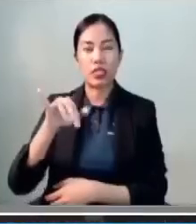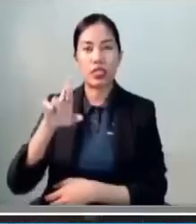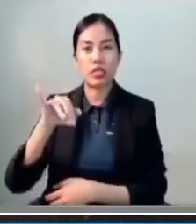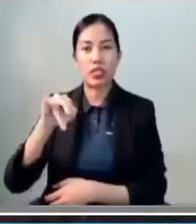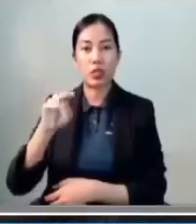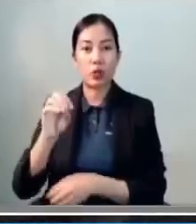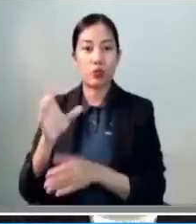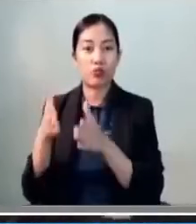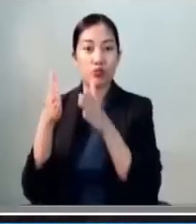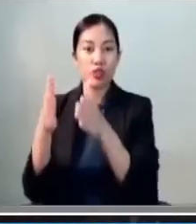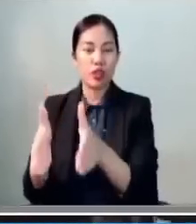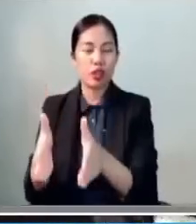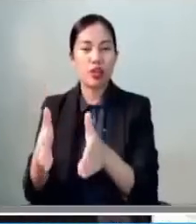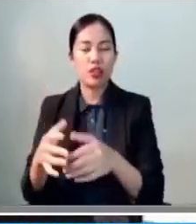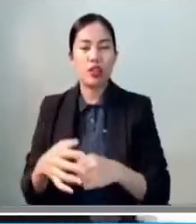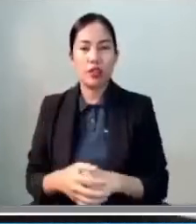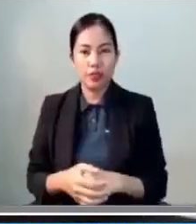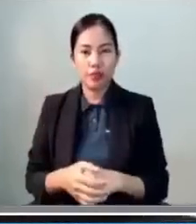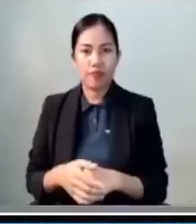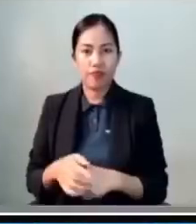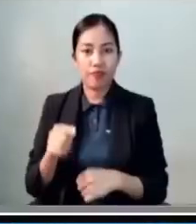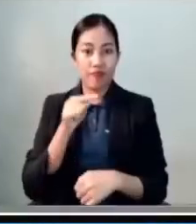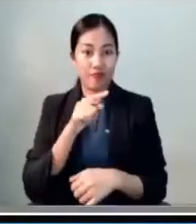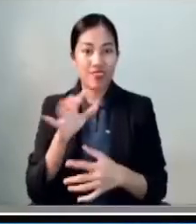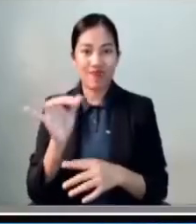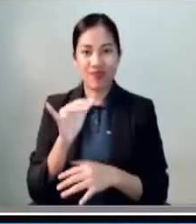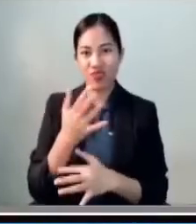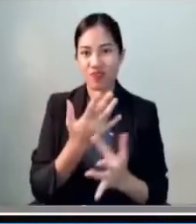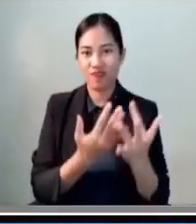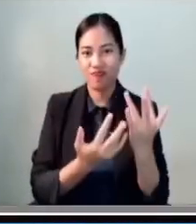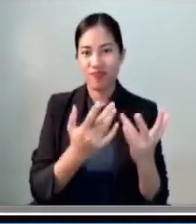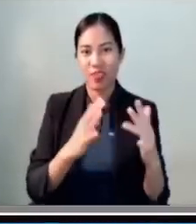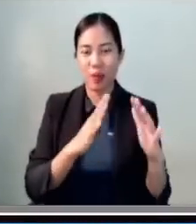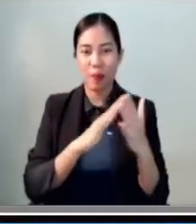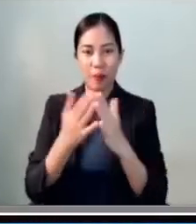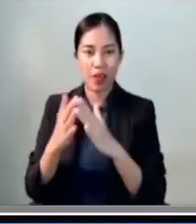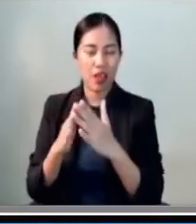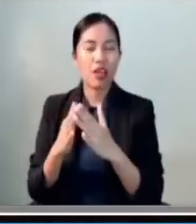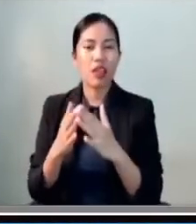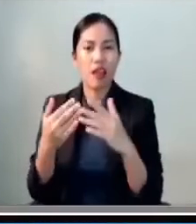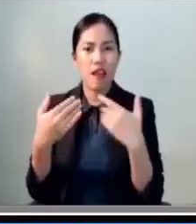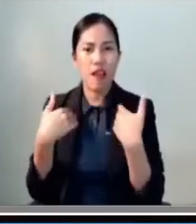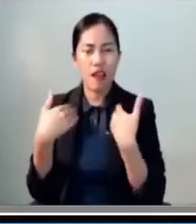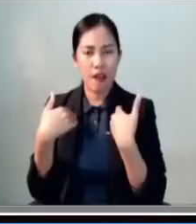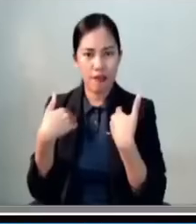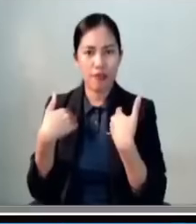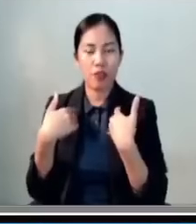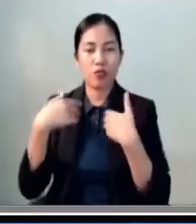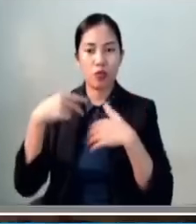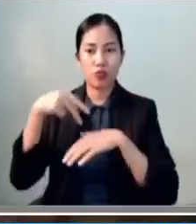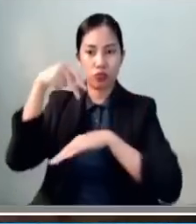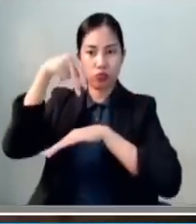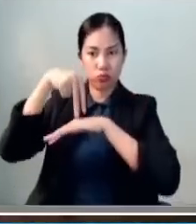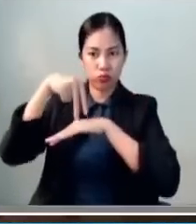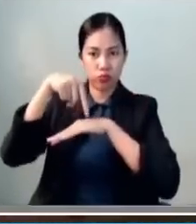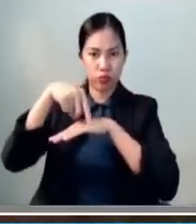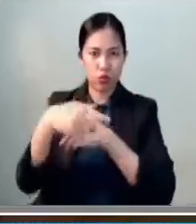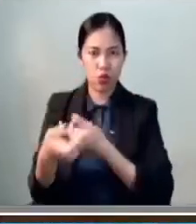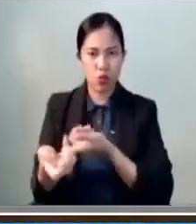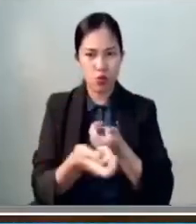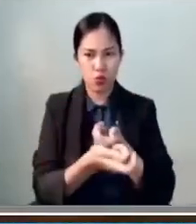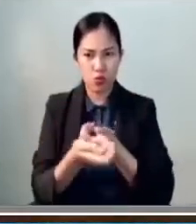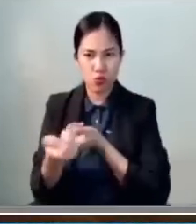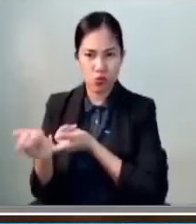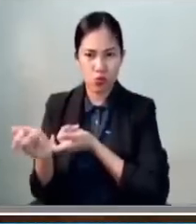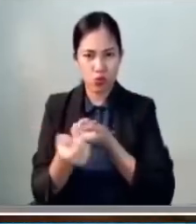pang tulay na patungo namang Balintawak. May mga bumbero na pumesto na sa tulay para maabot ang mga bahay. Tumulong na rin ang